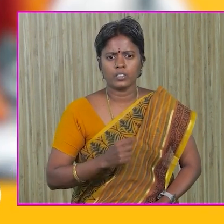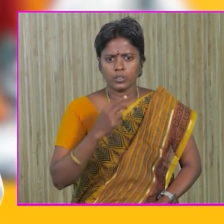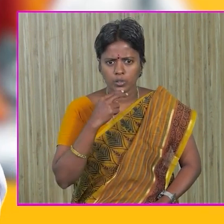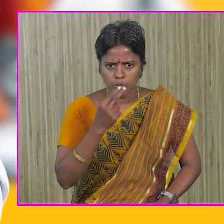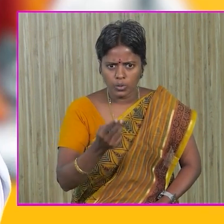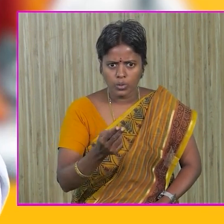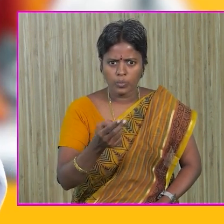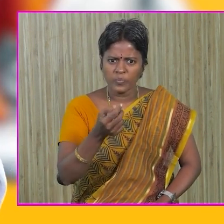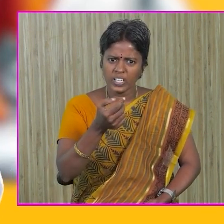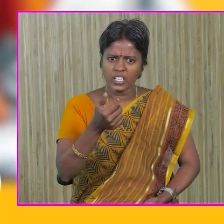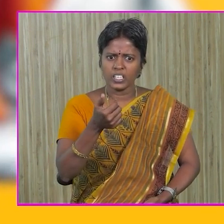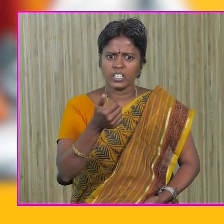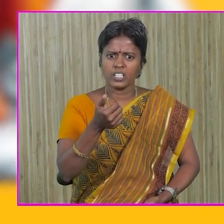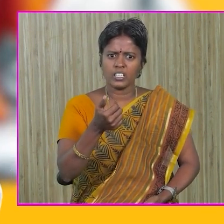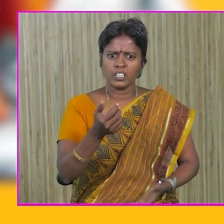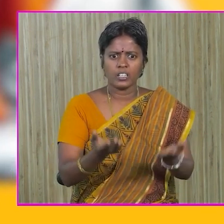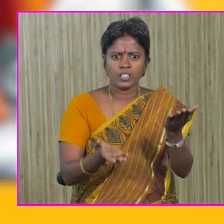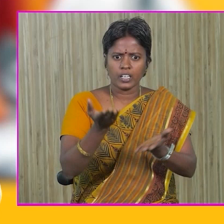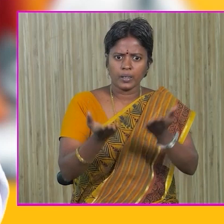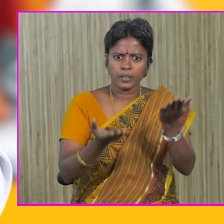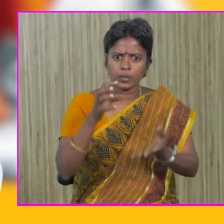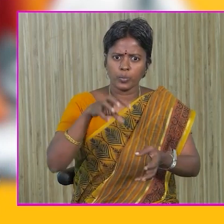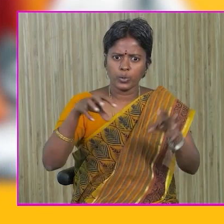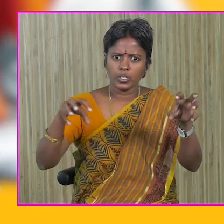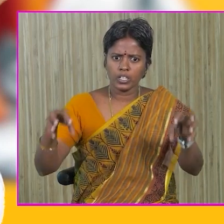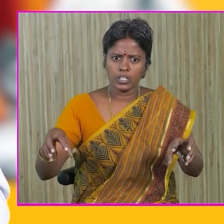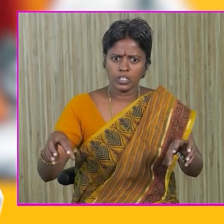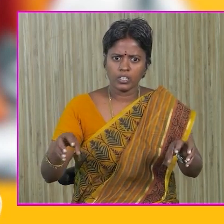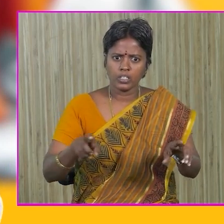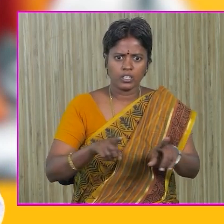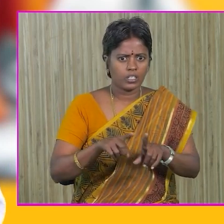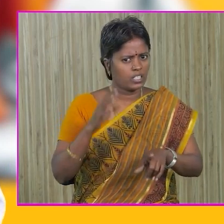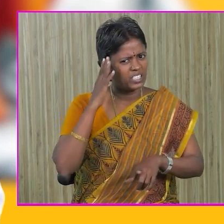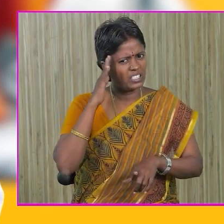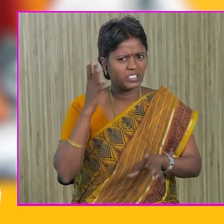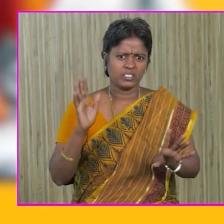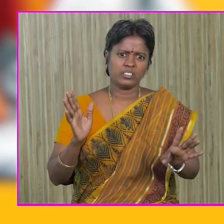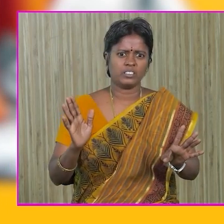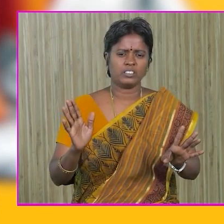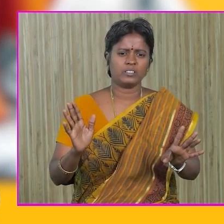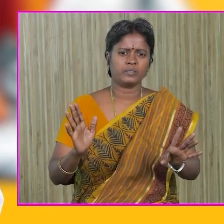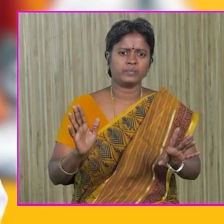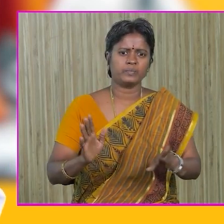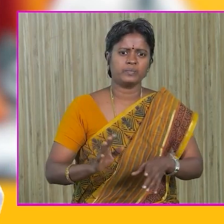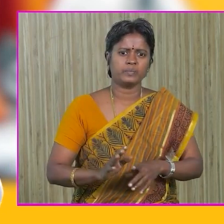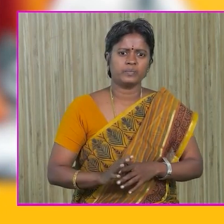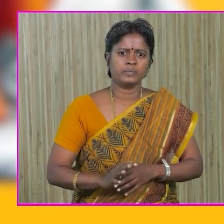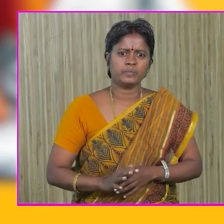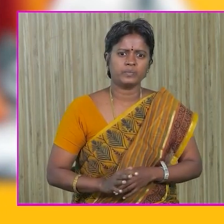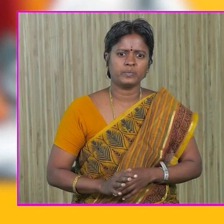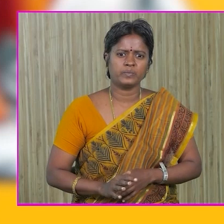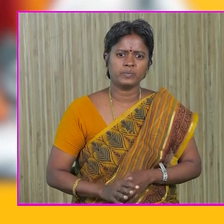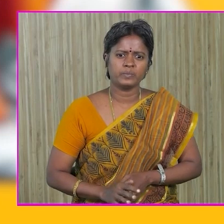விலையாகட்டும் இவர் எடை போட்டு கொடுக்கும் பொருள்களையாகட்டும் யாருக்கும் சந்தேகமே வராது. வழக்கமாக